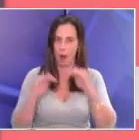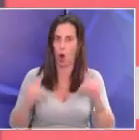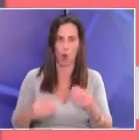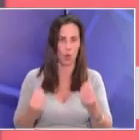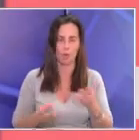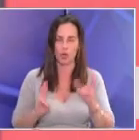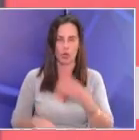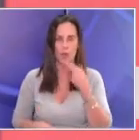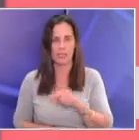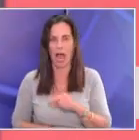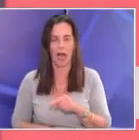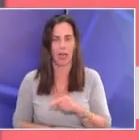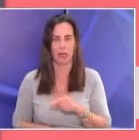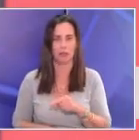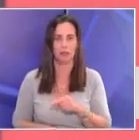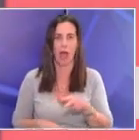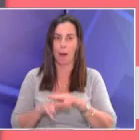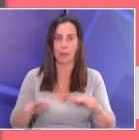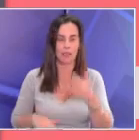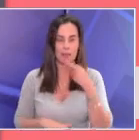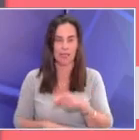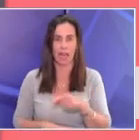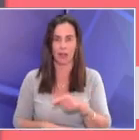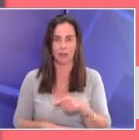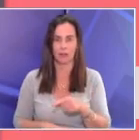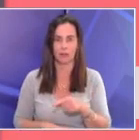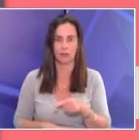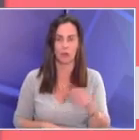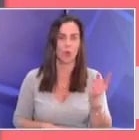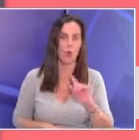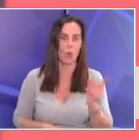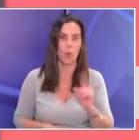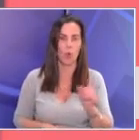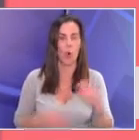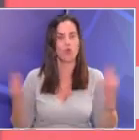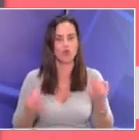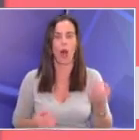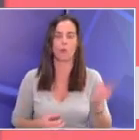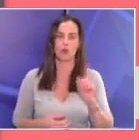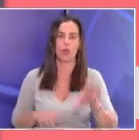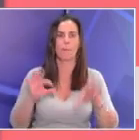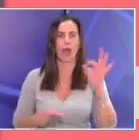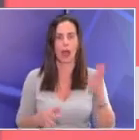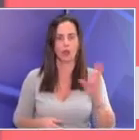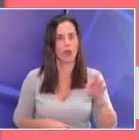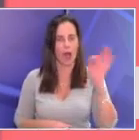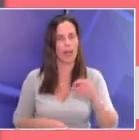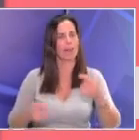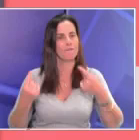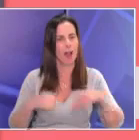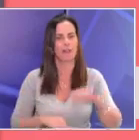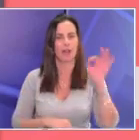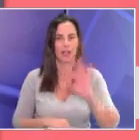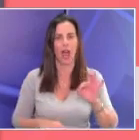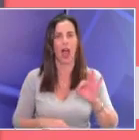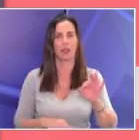ממה שקיים בארץ. המצב בארץ לכל הפחות, כלומר, הוא לא מושלם, זה לא שיש בחירה מוחלטת, יש עדיין ועדה, וזה